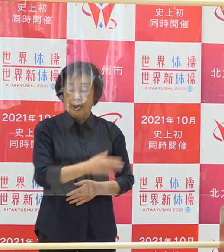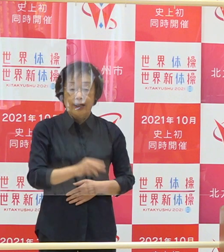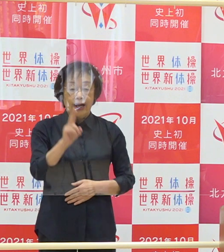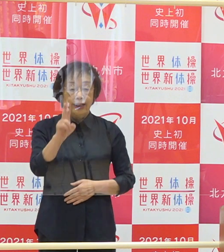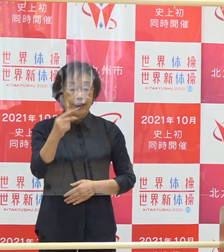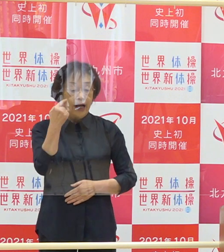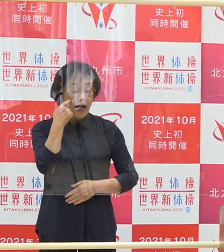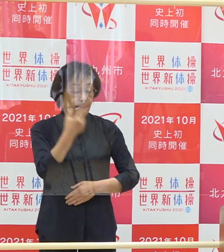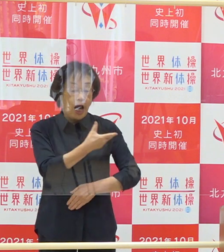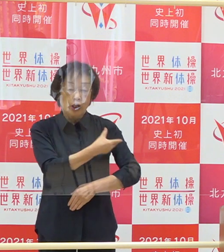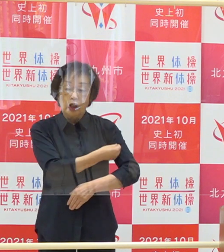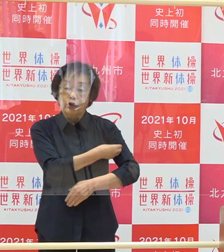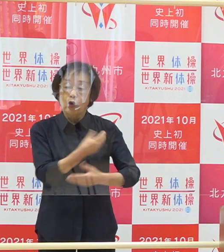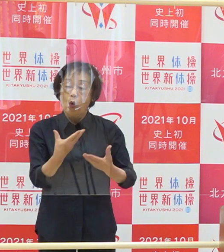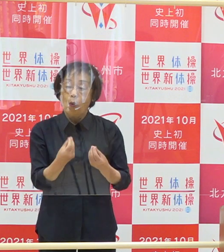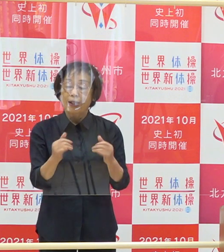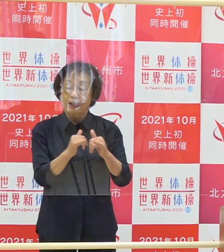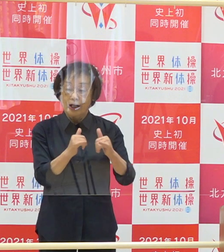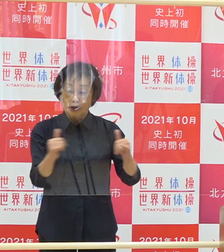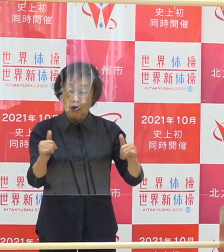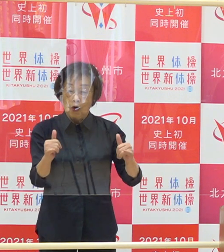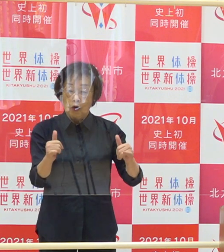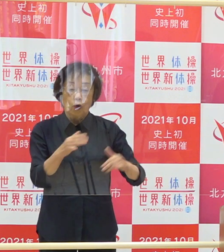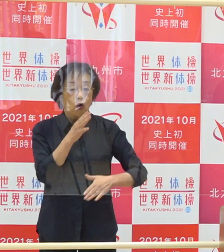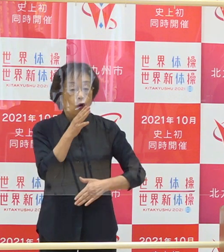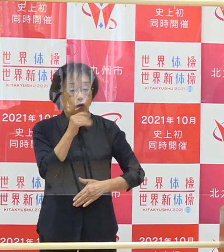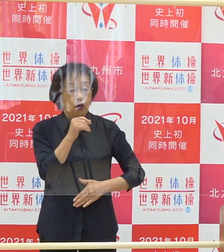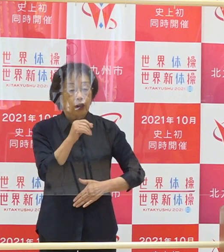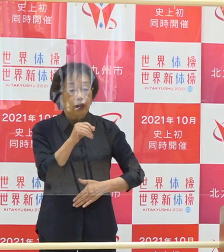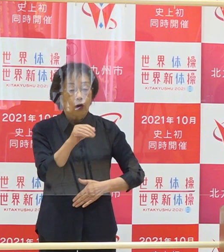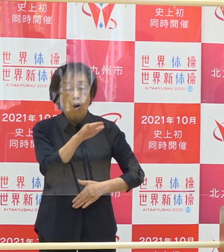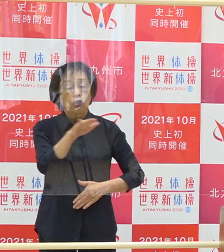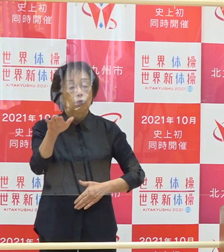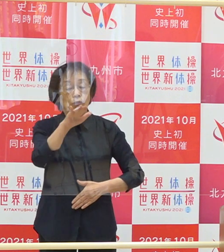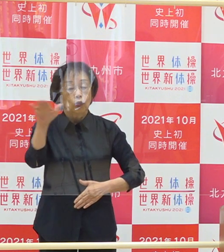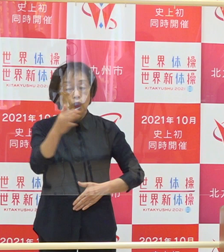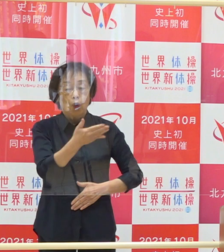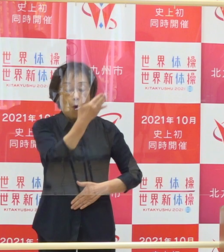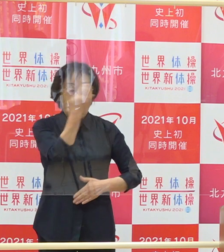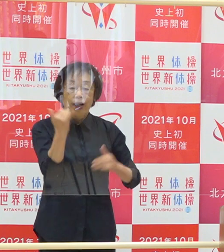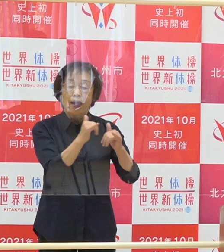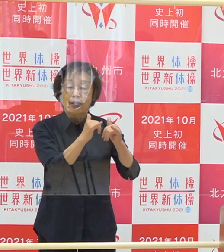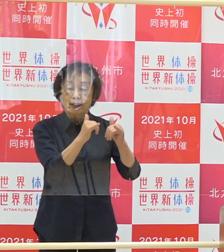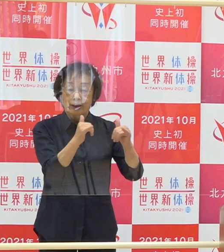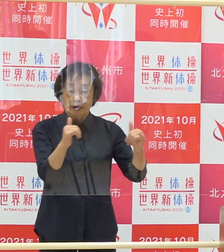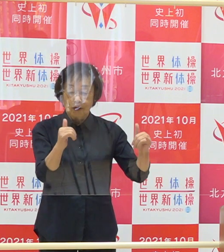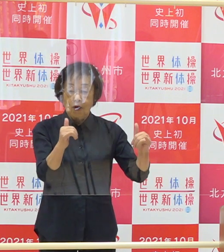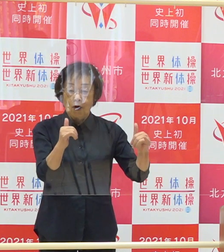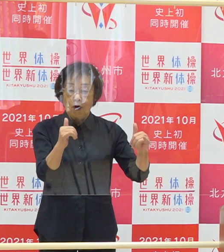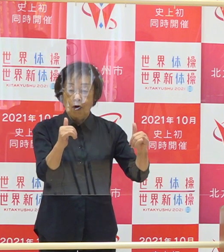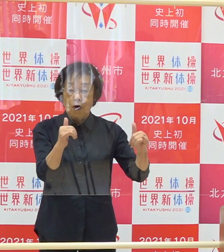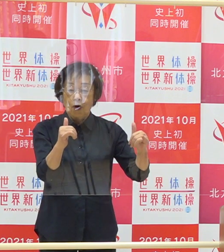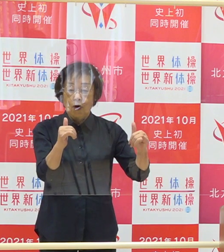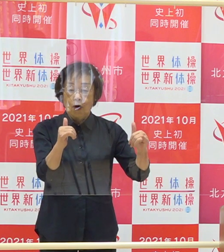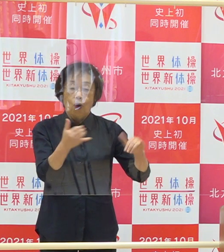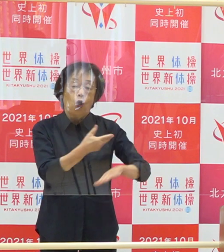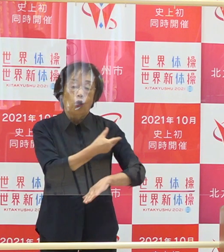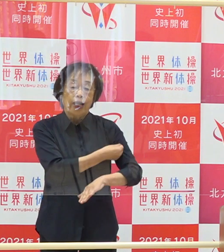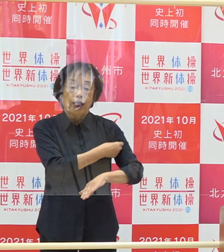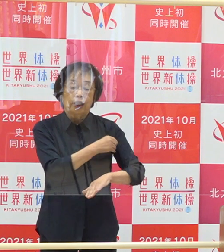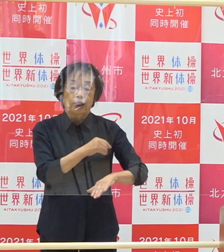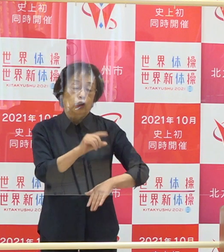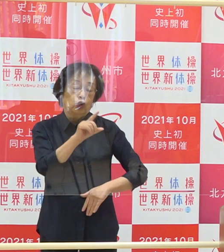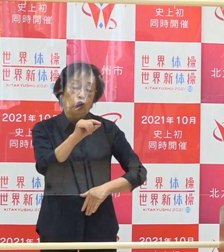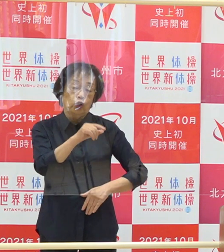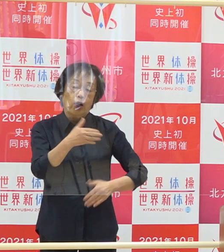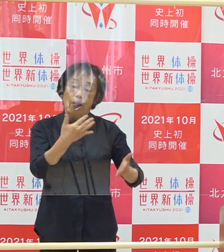2回接種を完了した方の年代別の割合を見ると、若い人ほどまだ接種率が低いという状